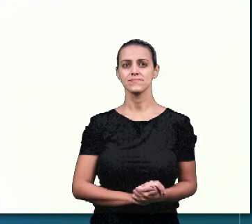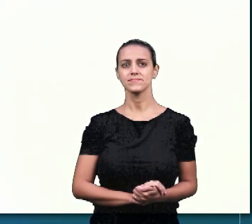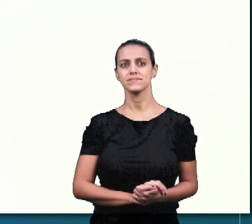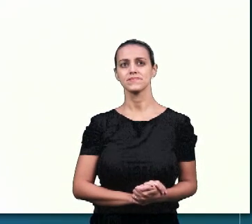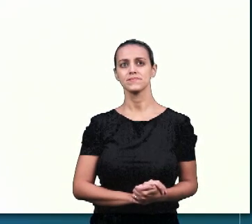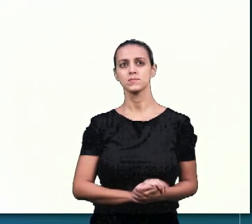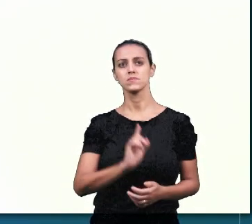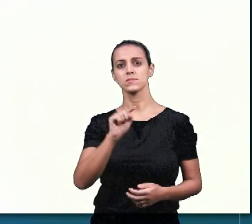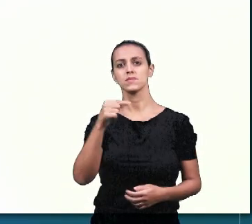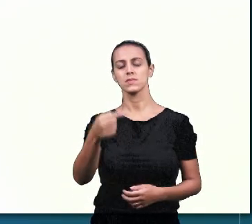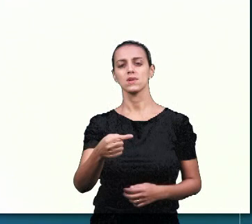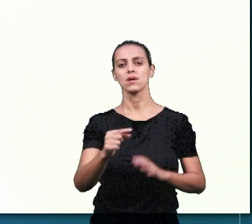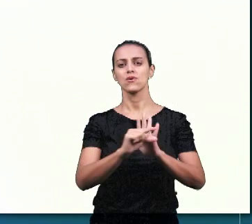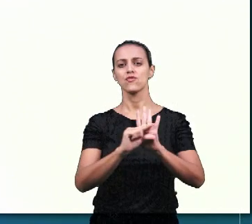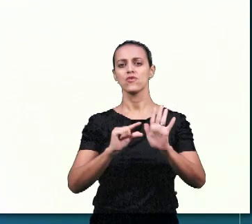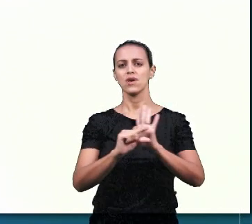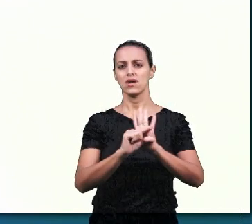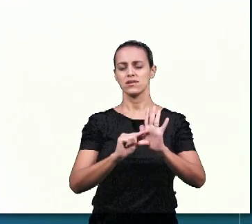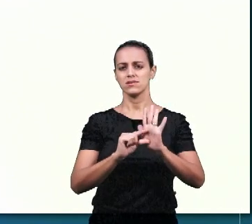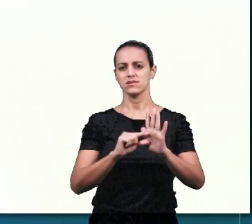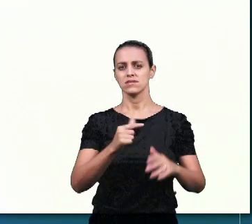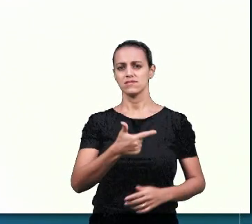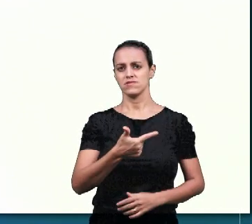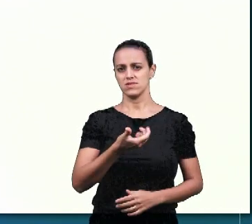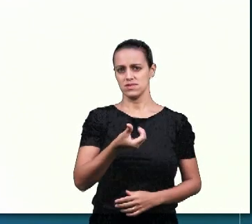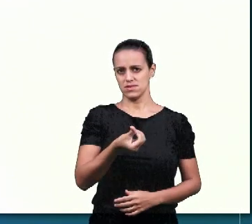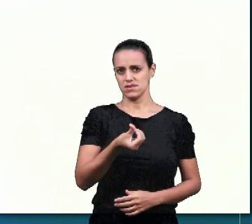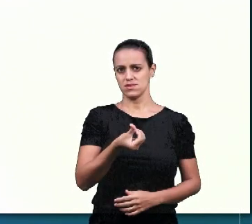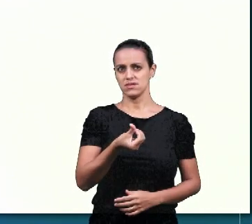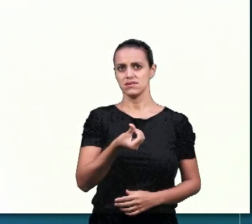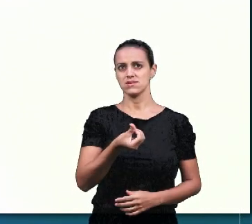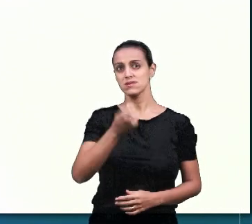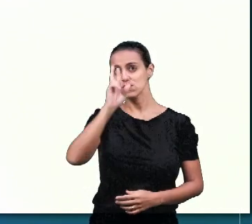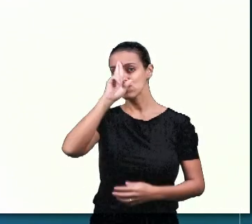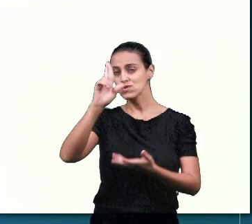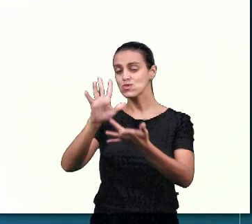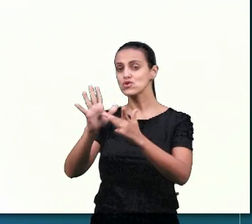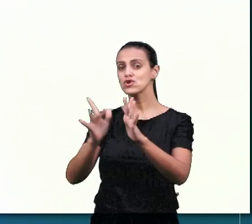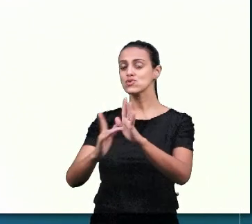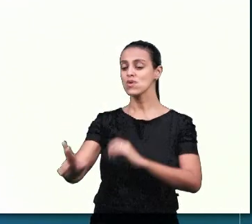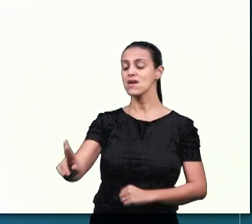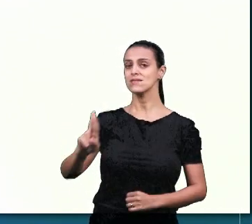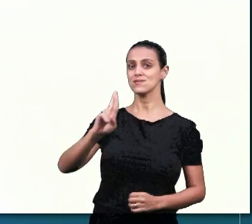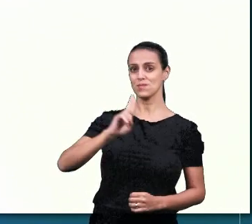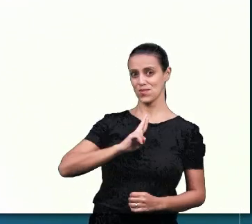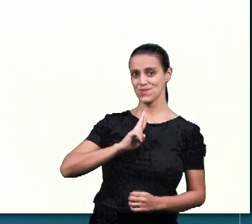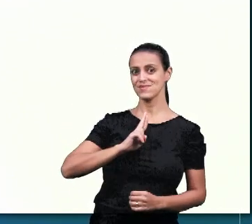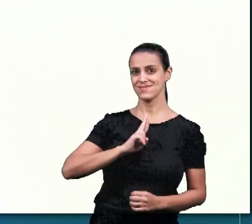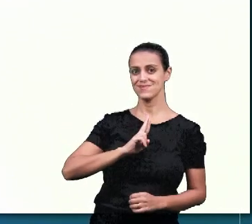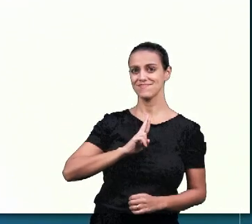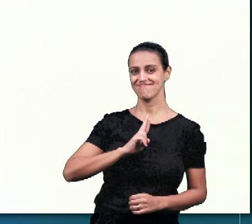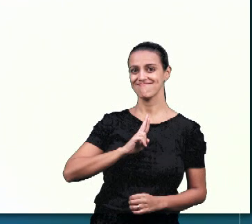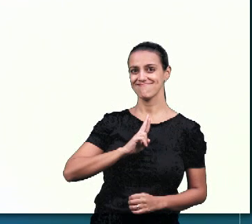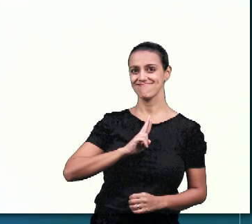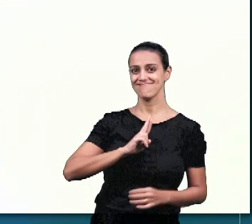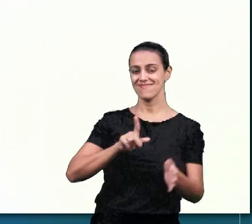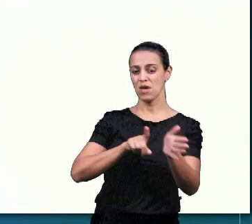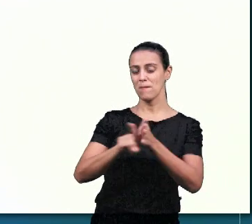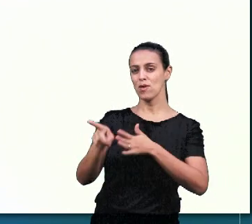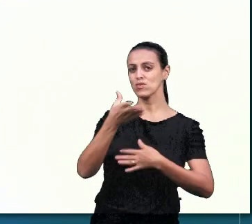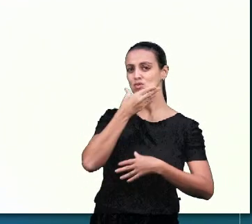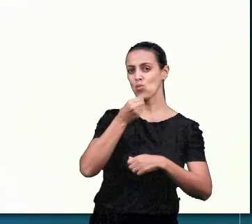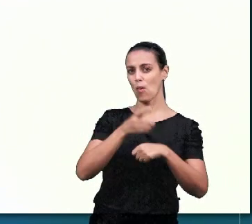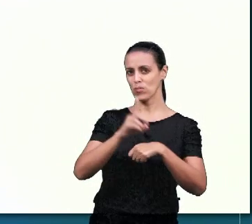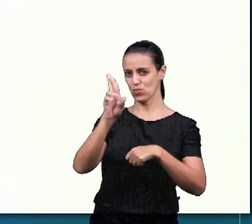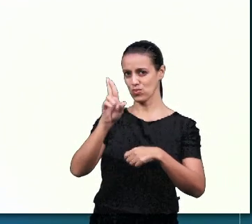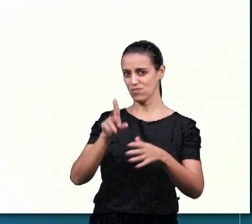Dans le verset 26, le Seigneur Jésus répond à la question du docteur de la loi avec deux